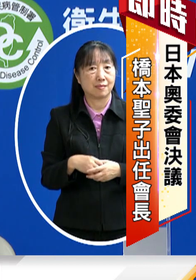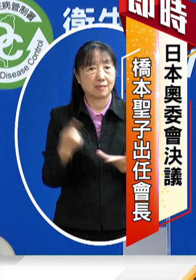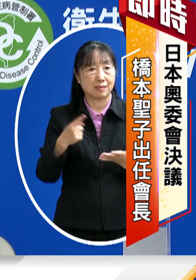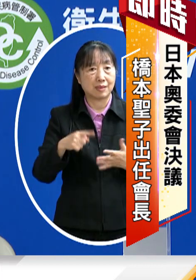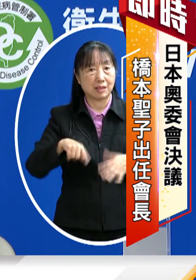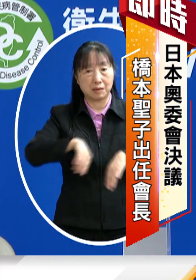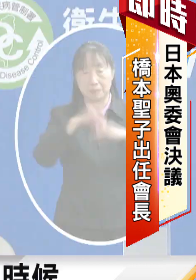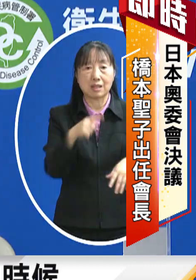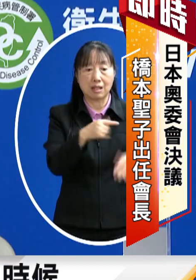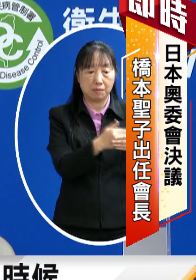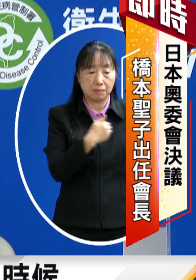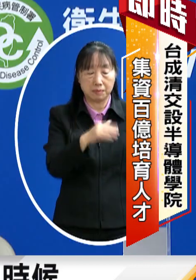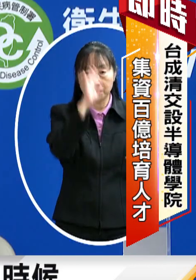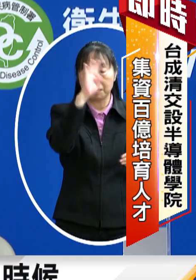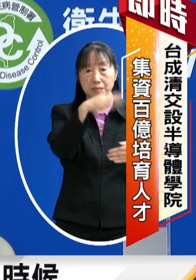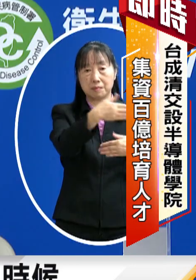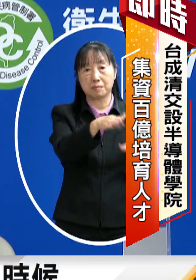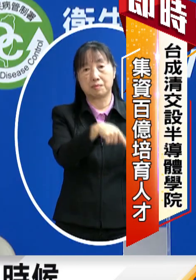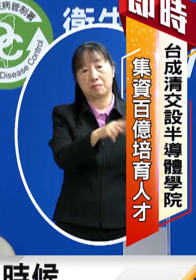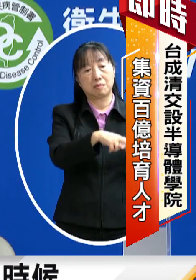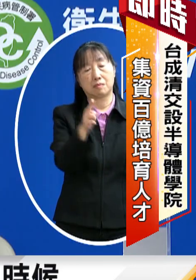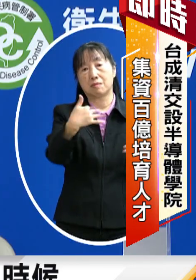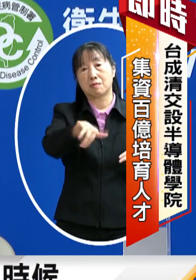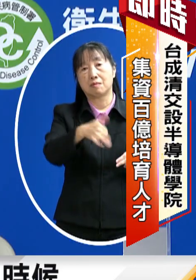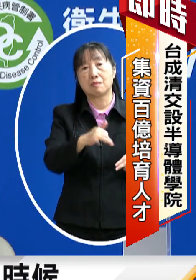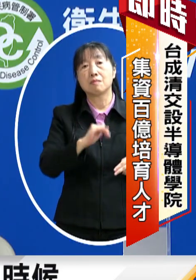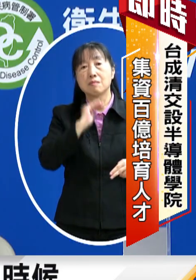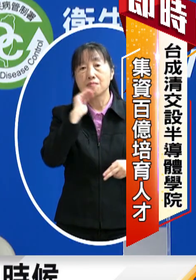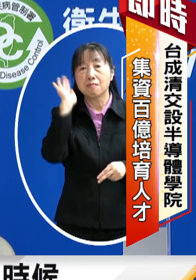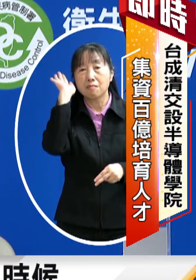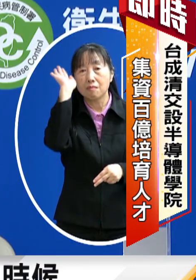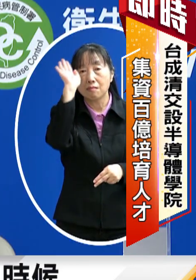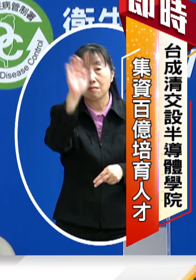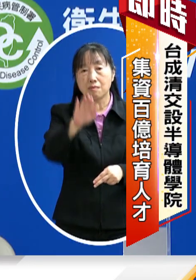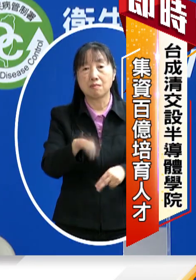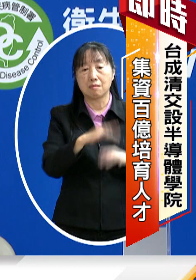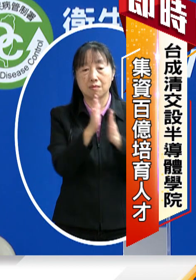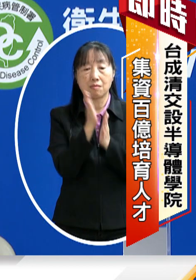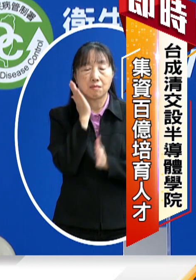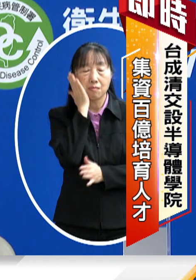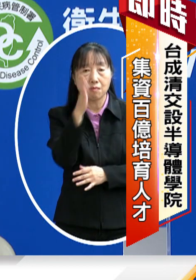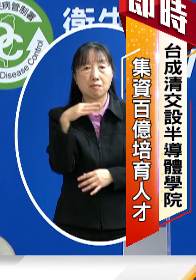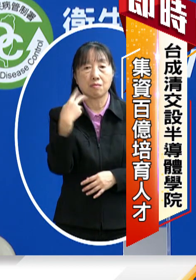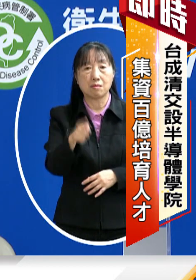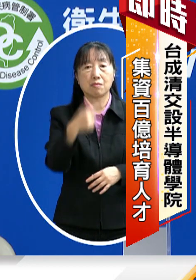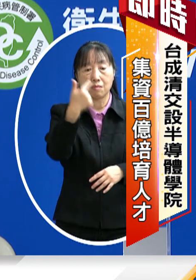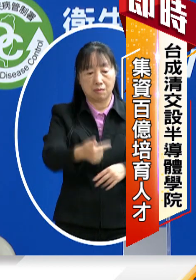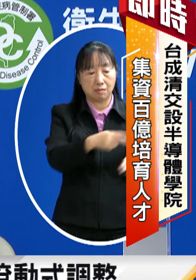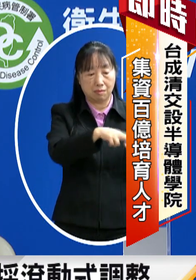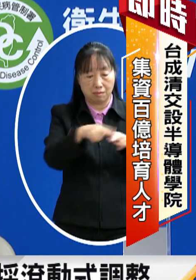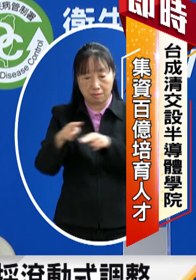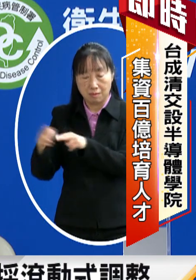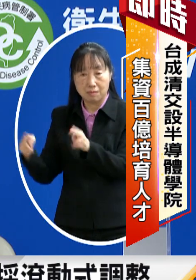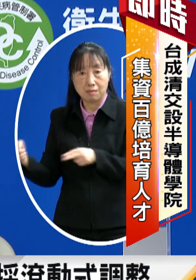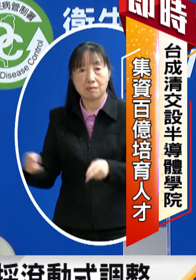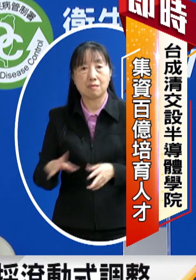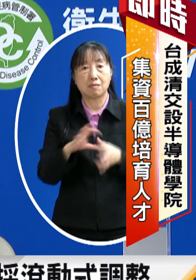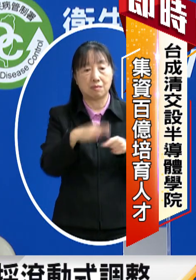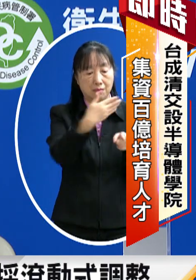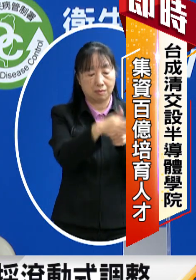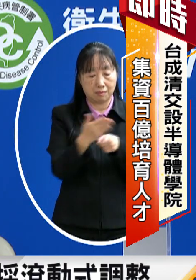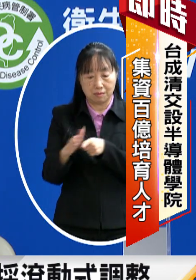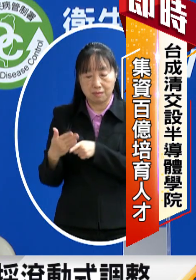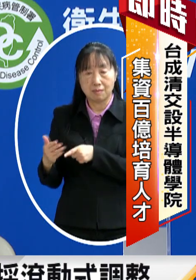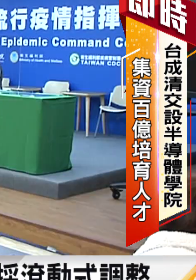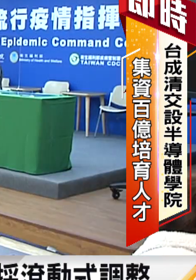力全开了等到其他运作越来越顺畅的时候，那其他才会逐步来开动。 另外，指挥中心也表示，将